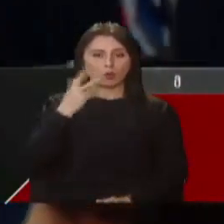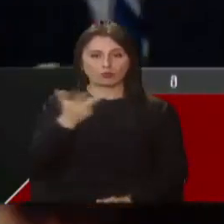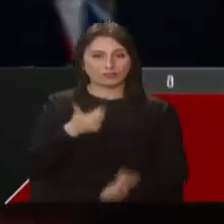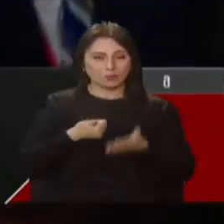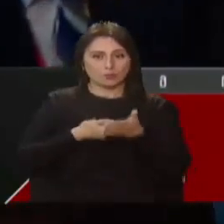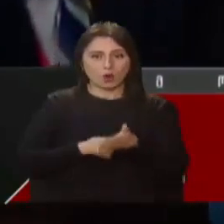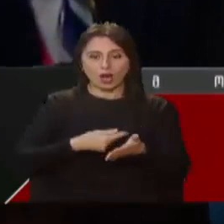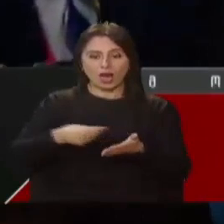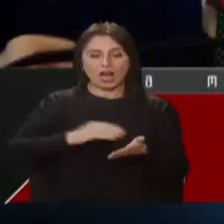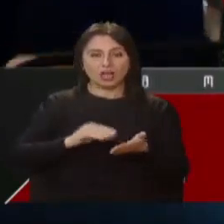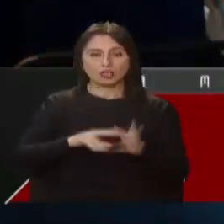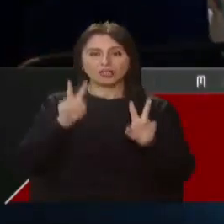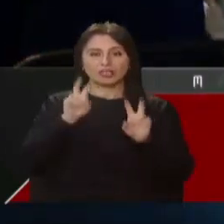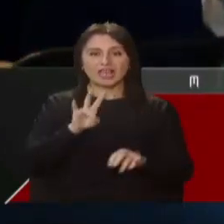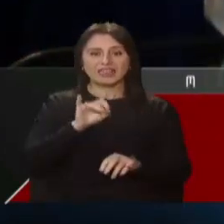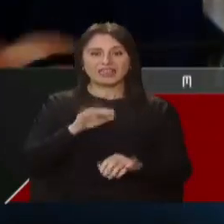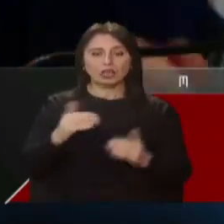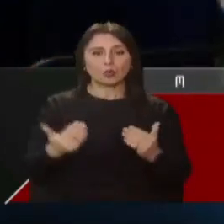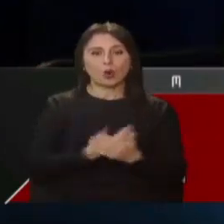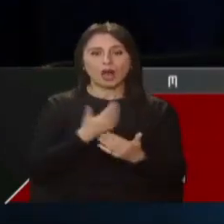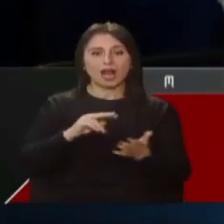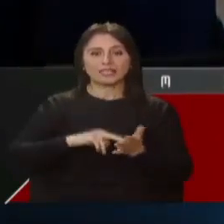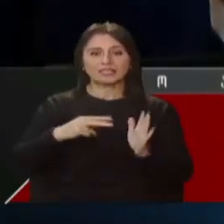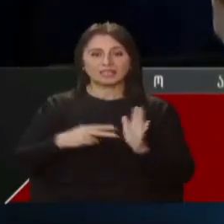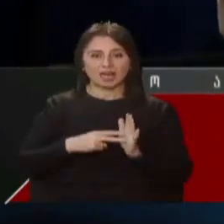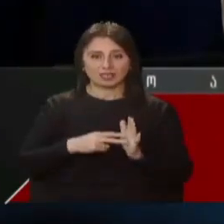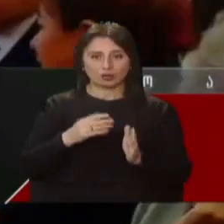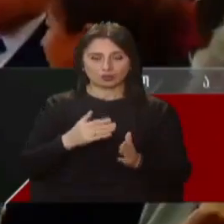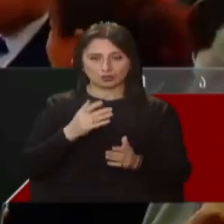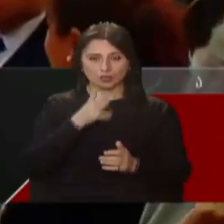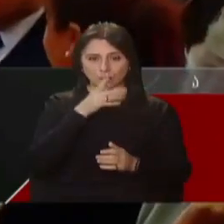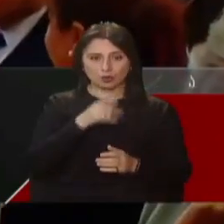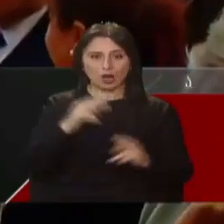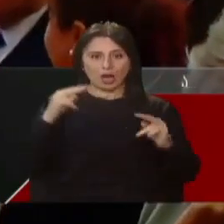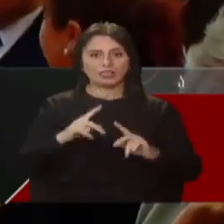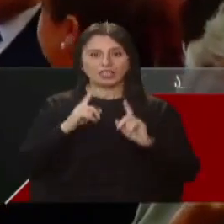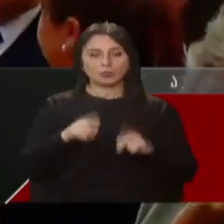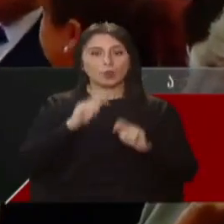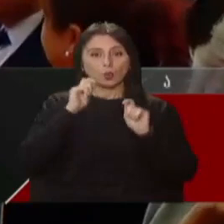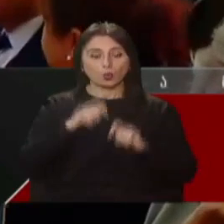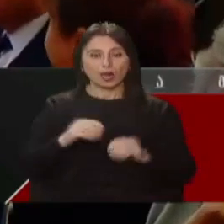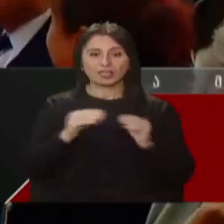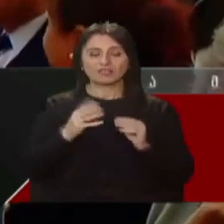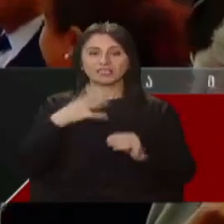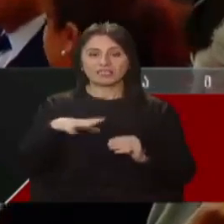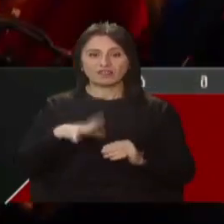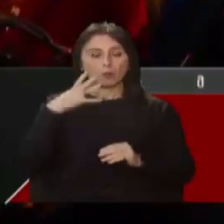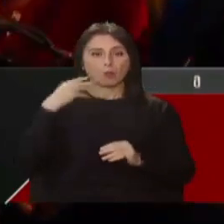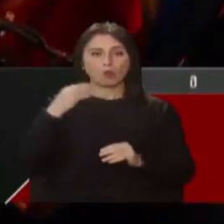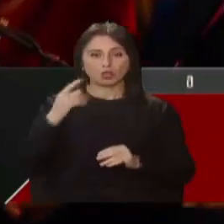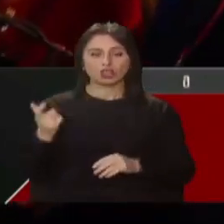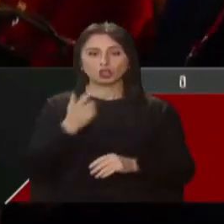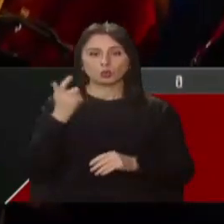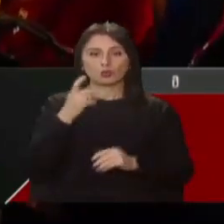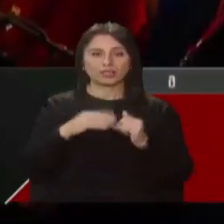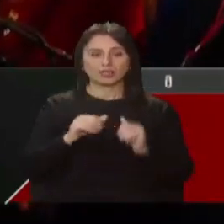მოლდოვასთვის. რეზოლუცია სახელწოდებით ნატოს ახალი სტრატეგიული ერა ავადასტურებს, რომ უკრაინის, ისევე საქართველოს და მოლდოვის